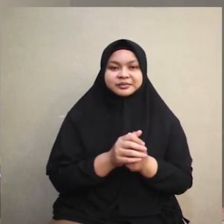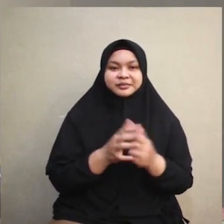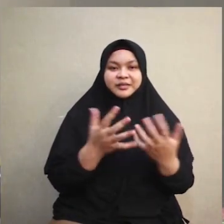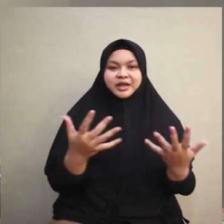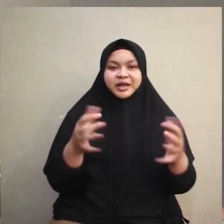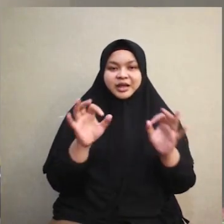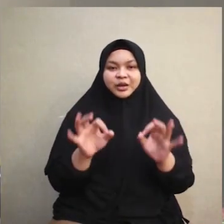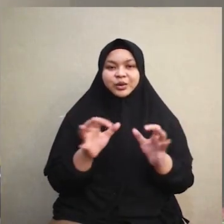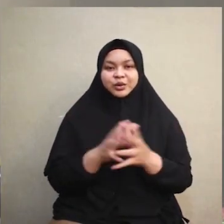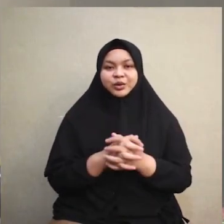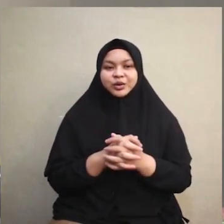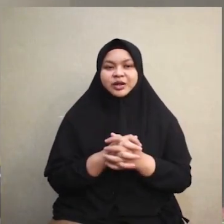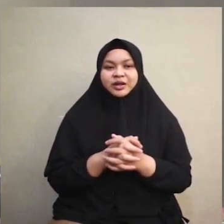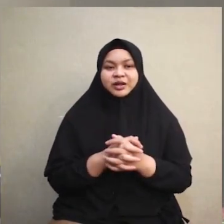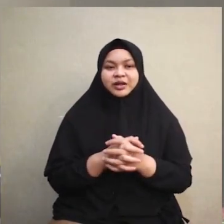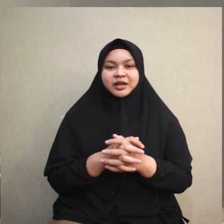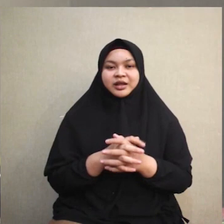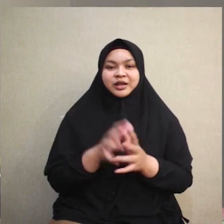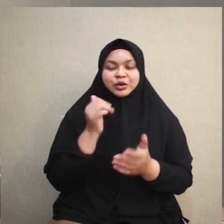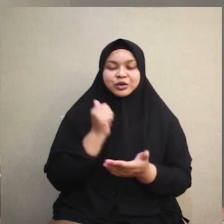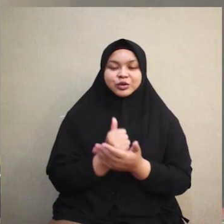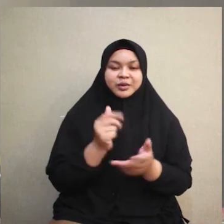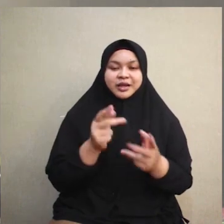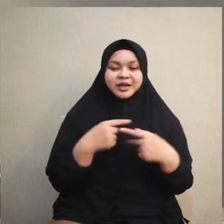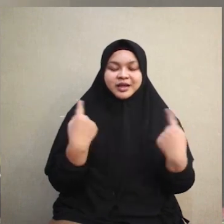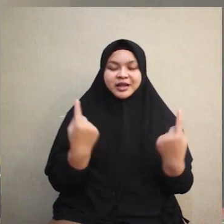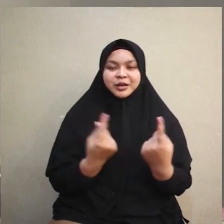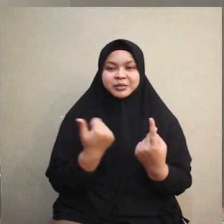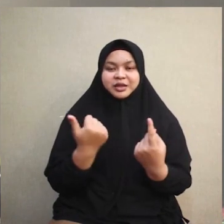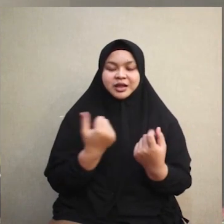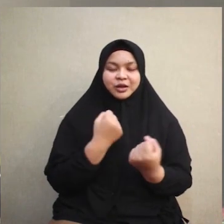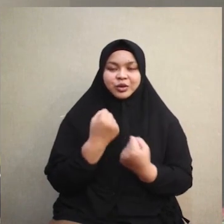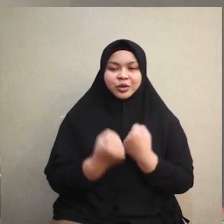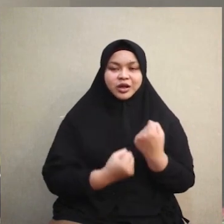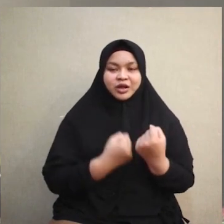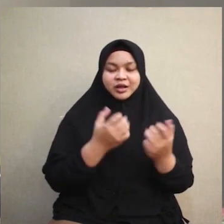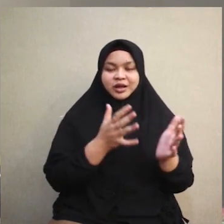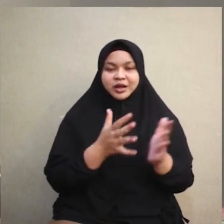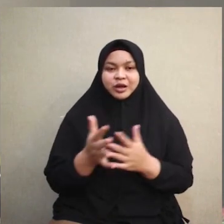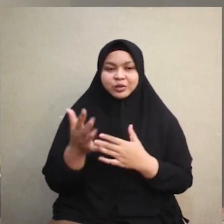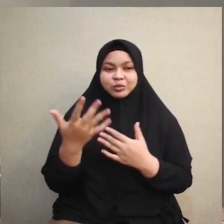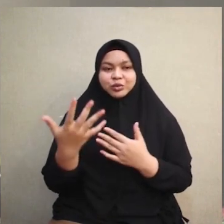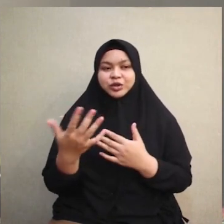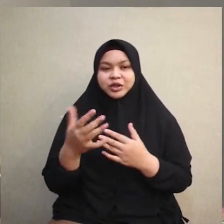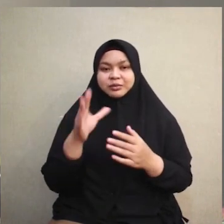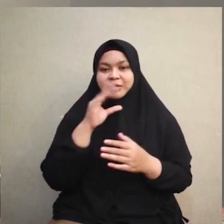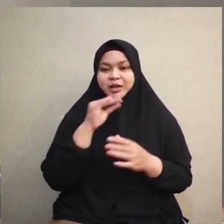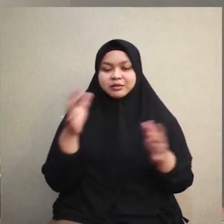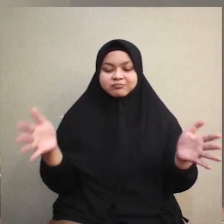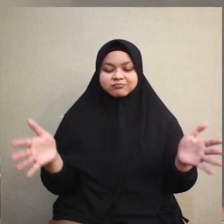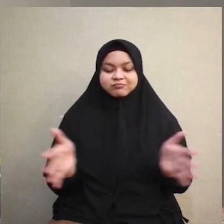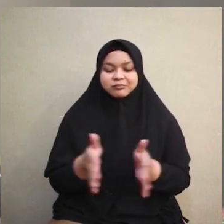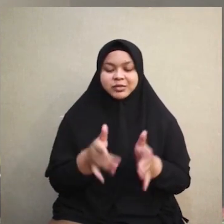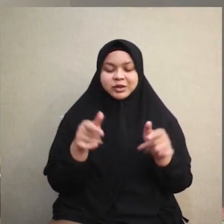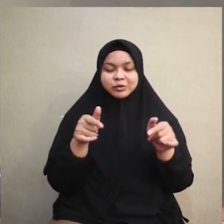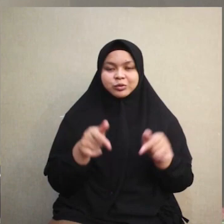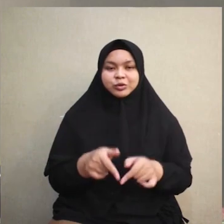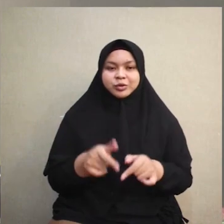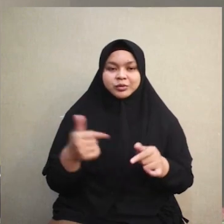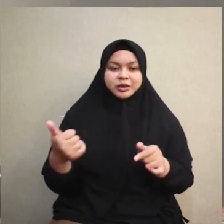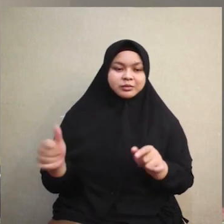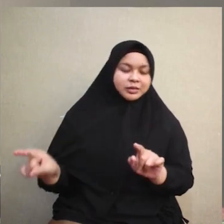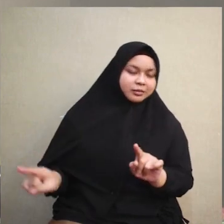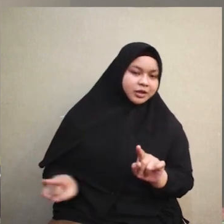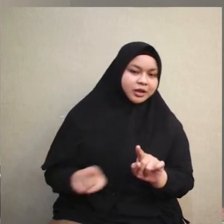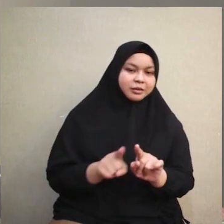yang bisa kita lakukan dari sekarang sebenarnya mungkin bahasa pendeknya mendampingi